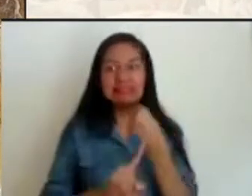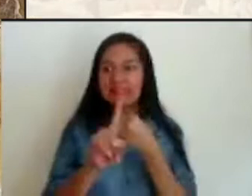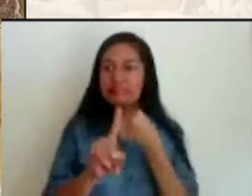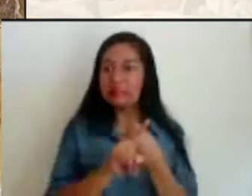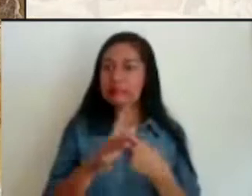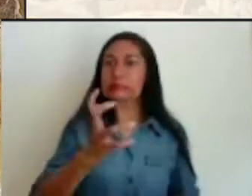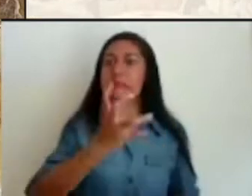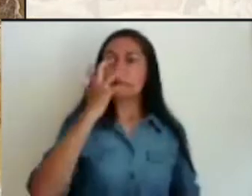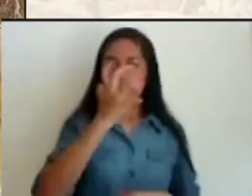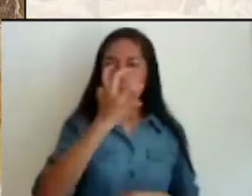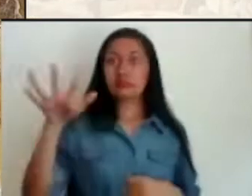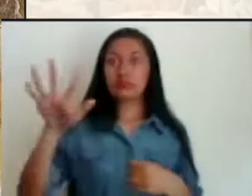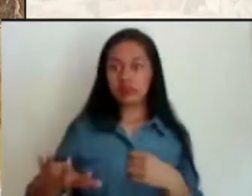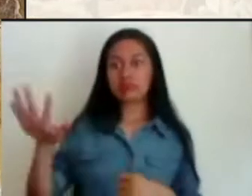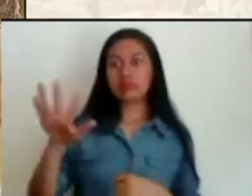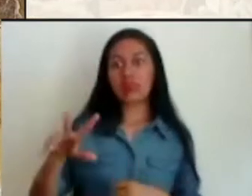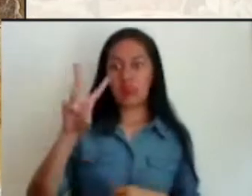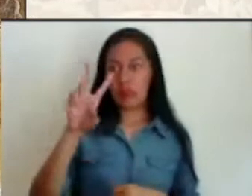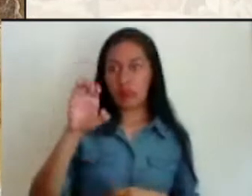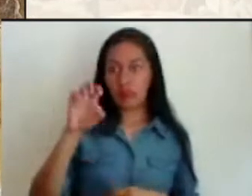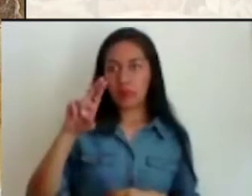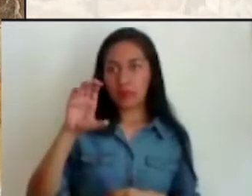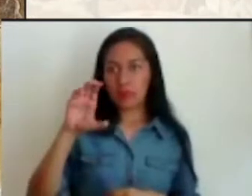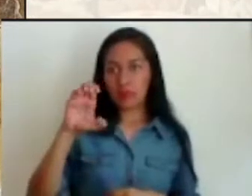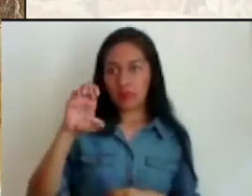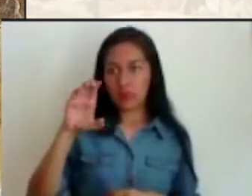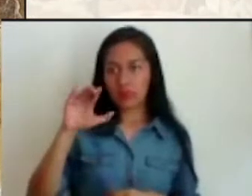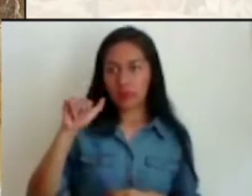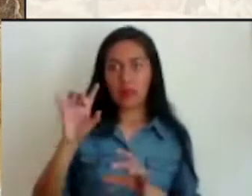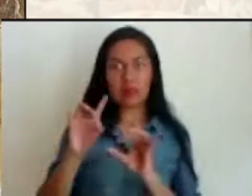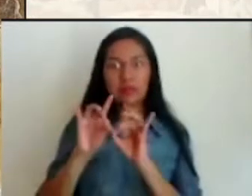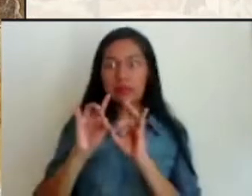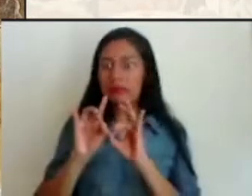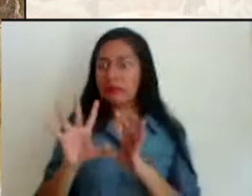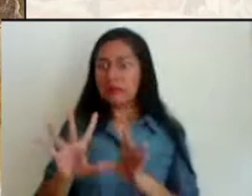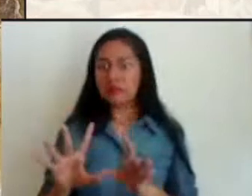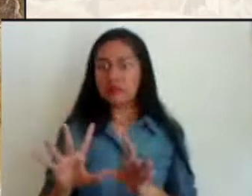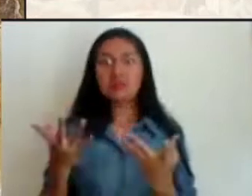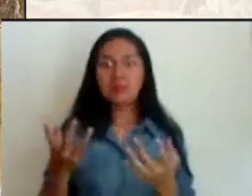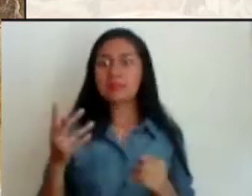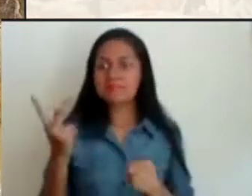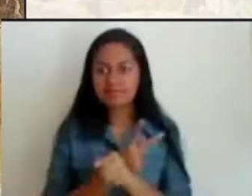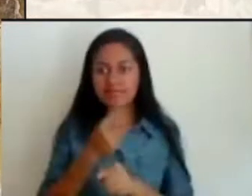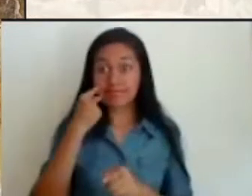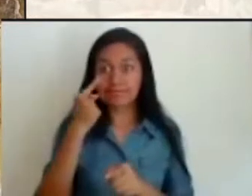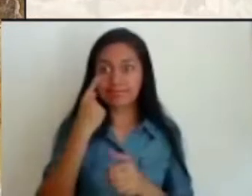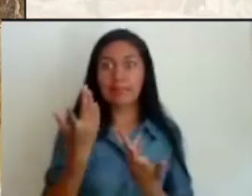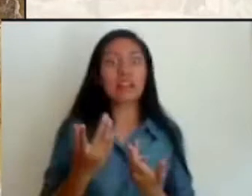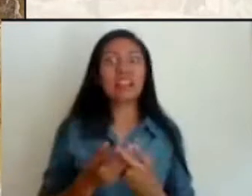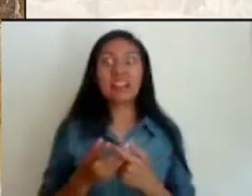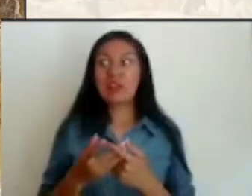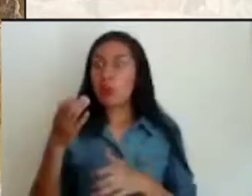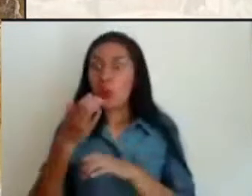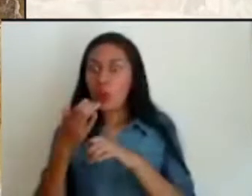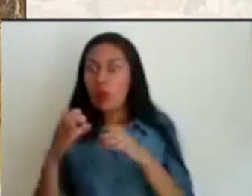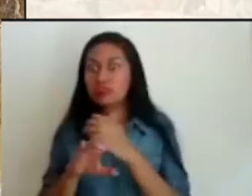la República Veneciana, en donde existen una gran competencia de carácter comercial con